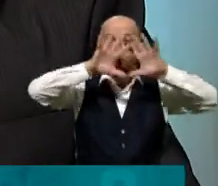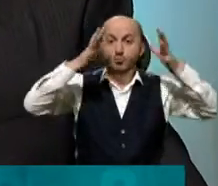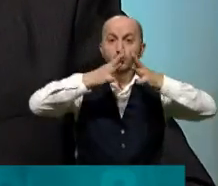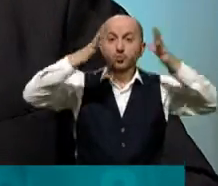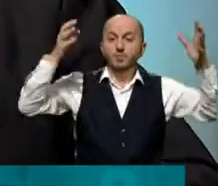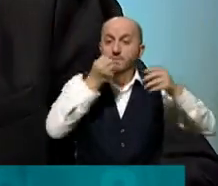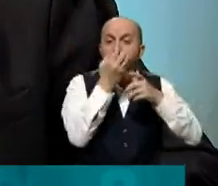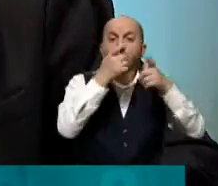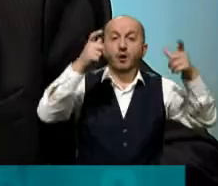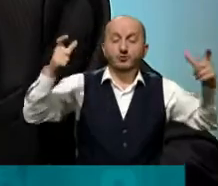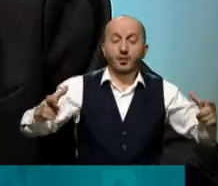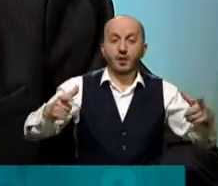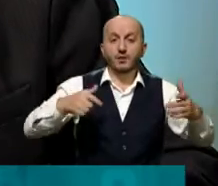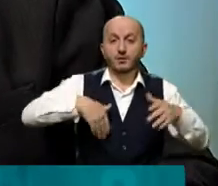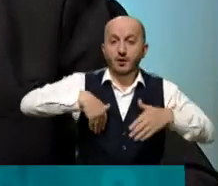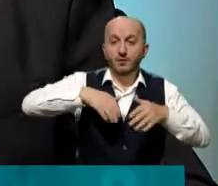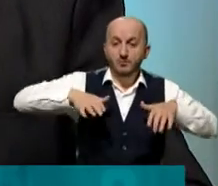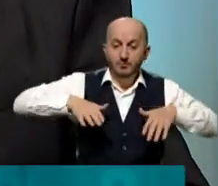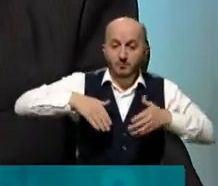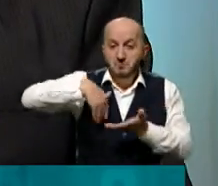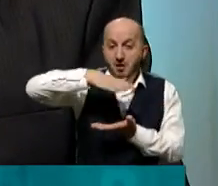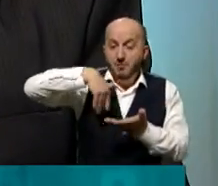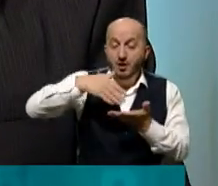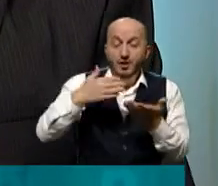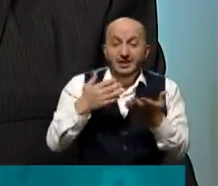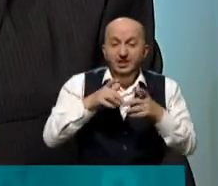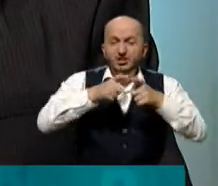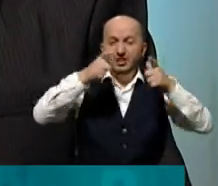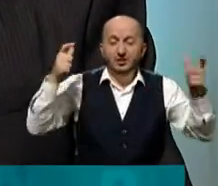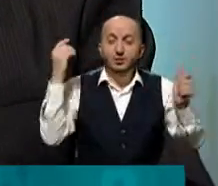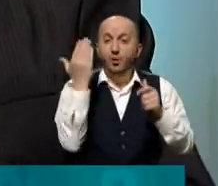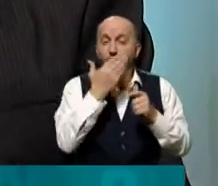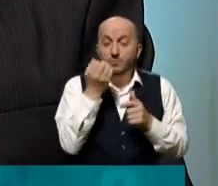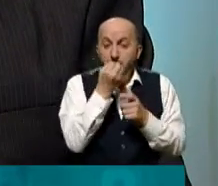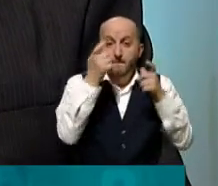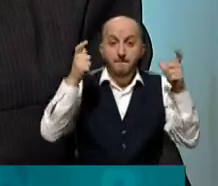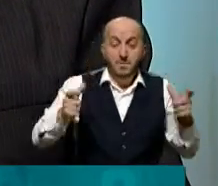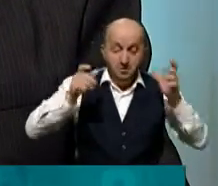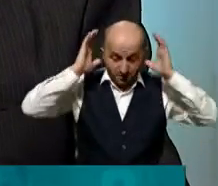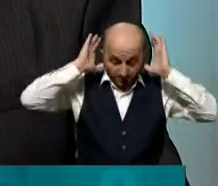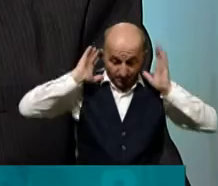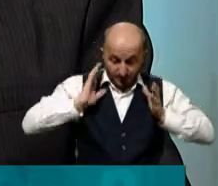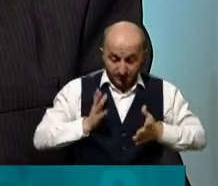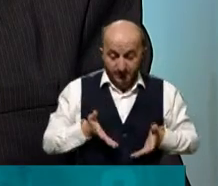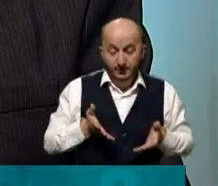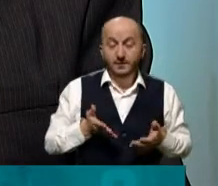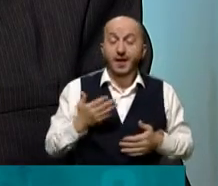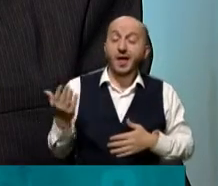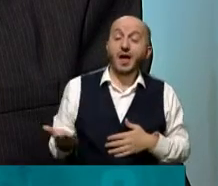parklarda, bahçelerde, geniş okul bahçelerinde namaz kılındı. Eğer burası